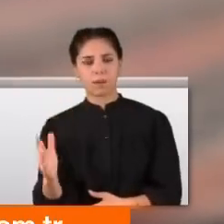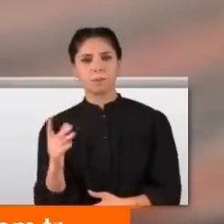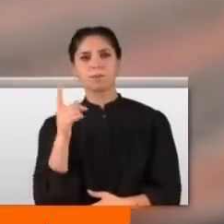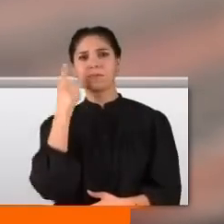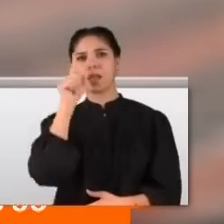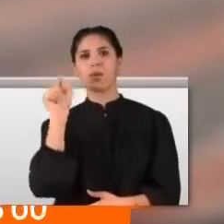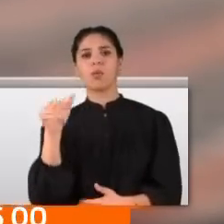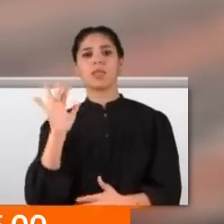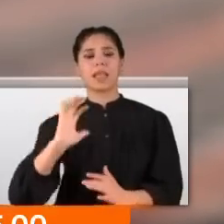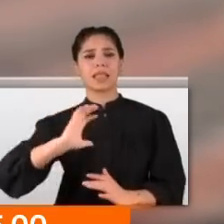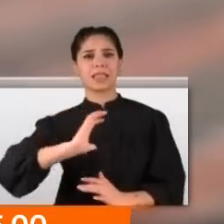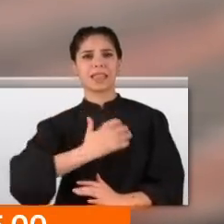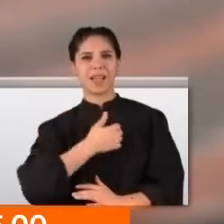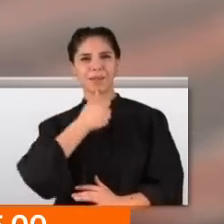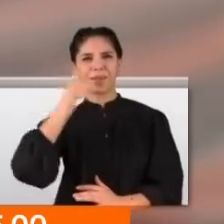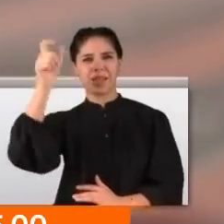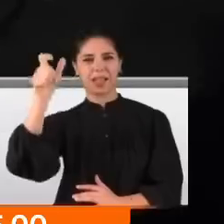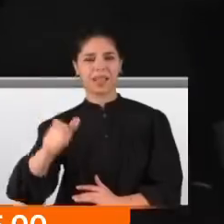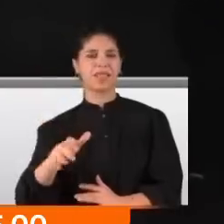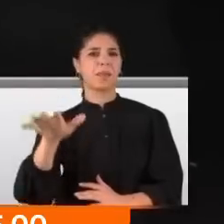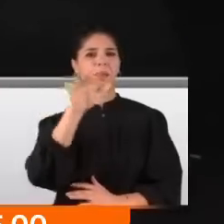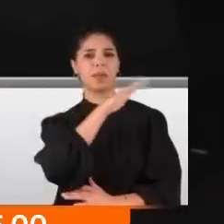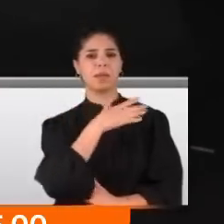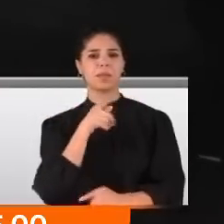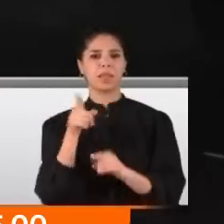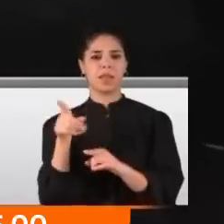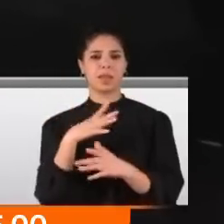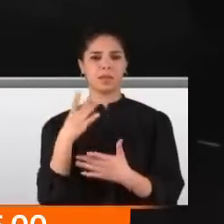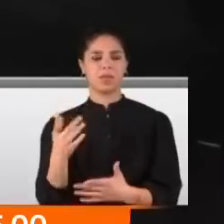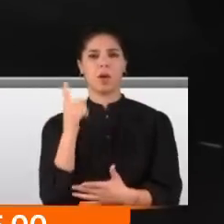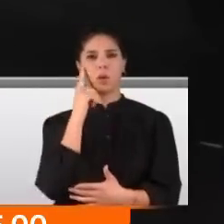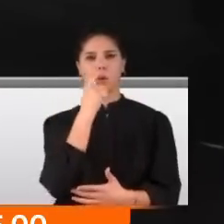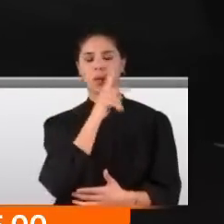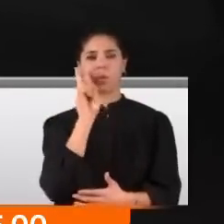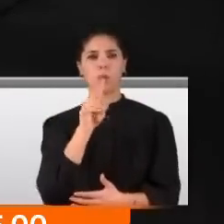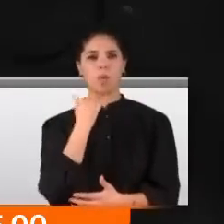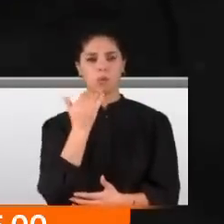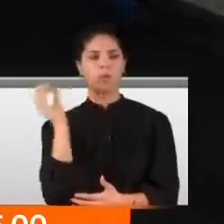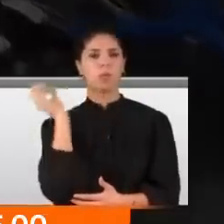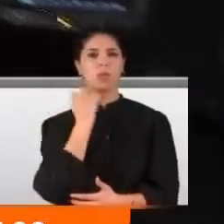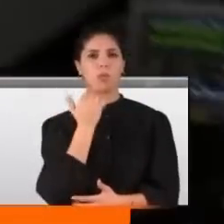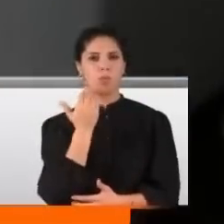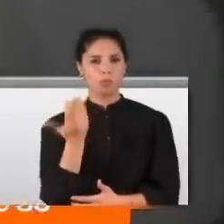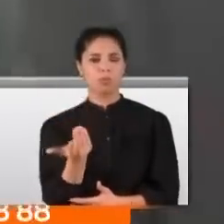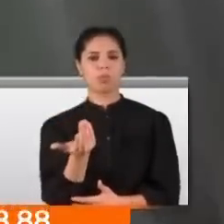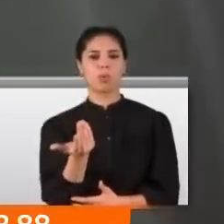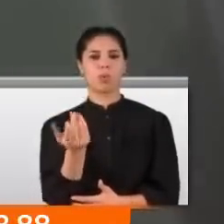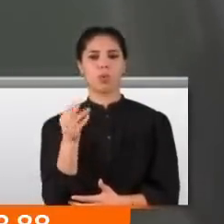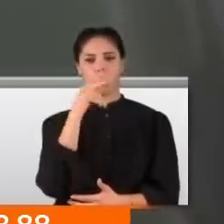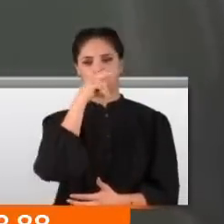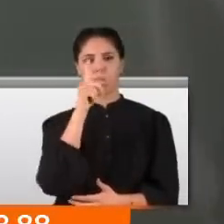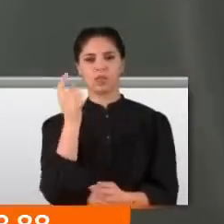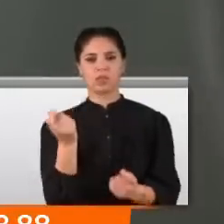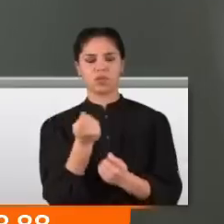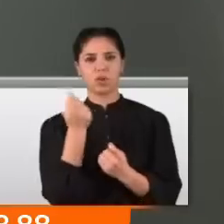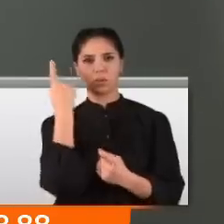o değil, sahibi ve onu sevenleri de. Gözleri görmüyor, kulakları duymuyor, sadece koku duyusu